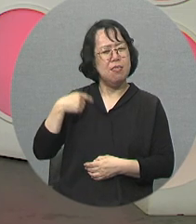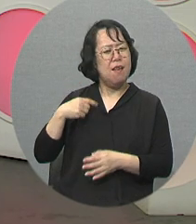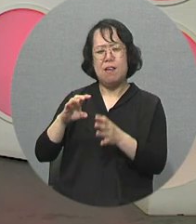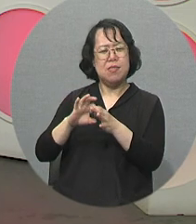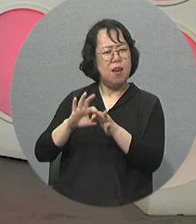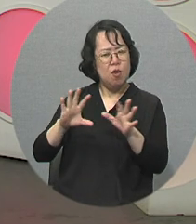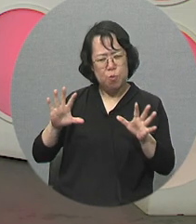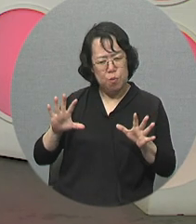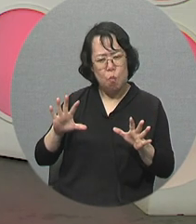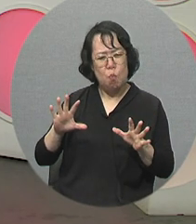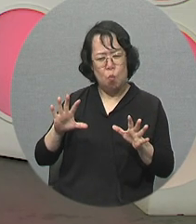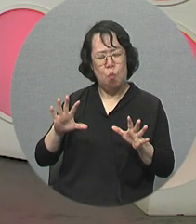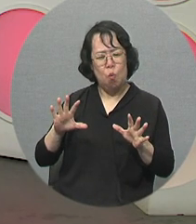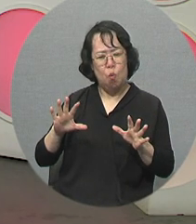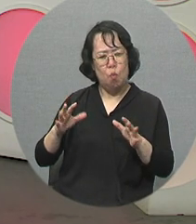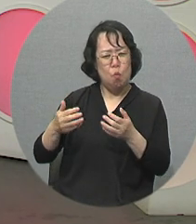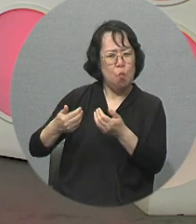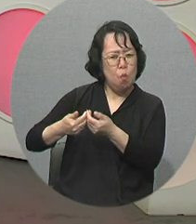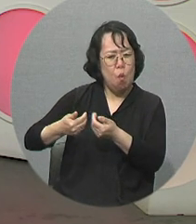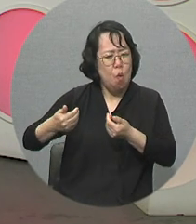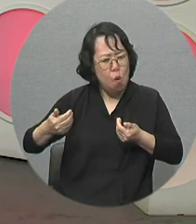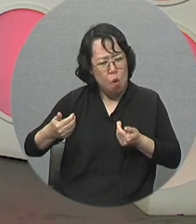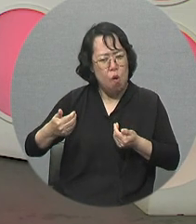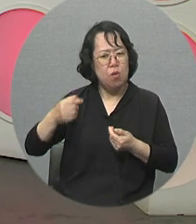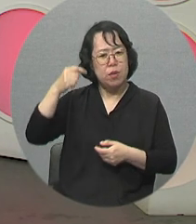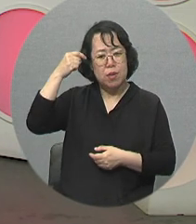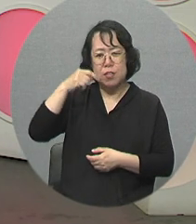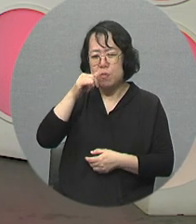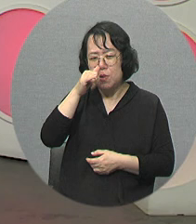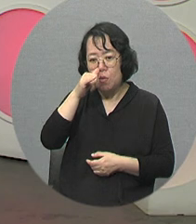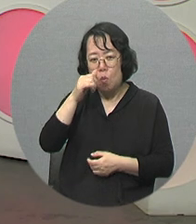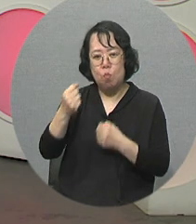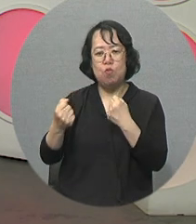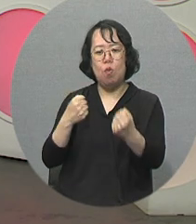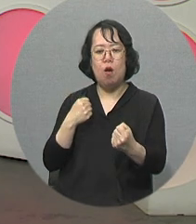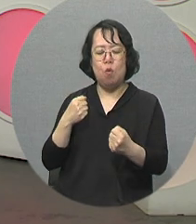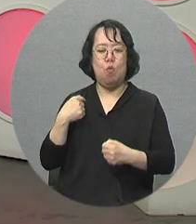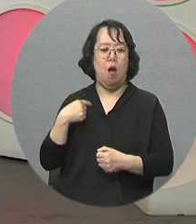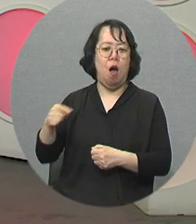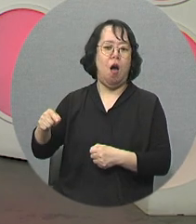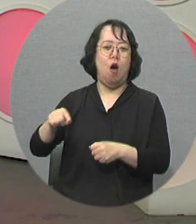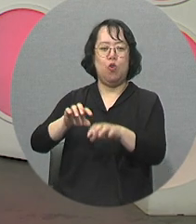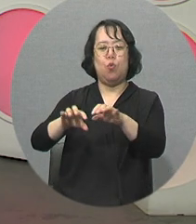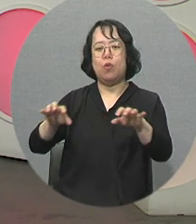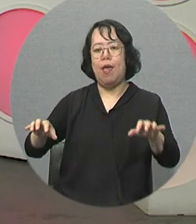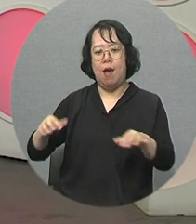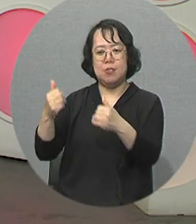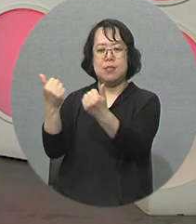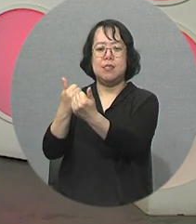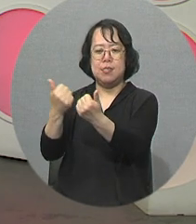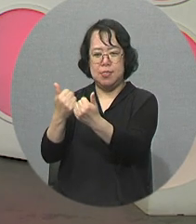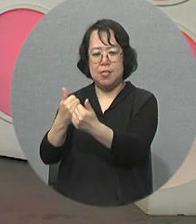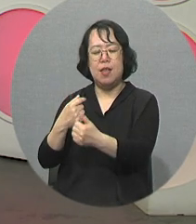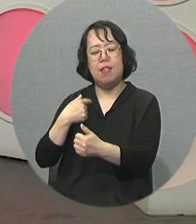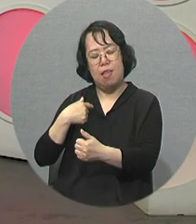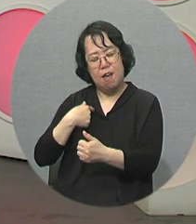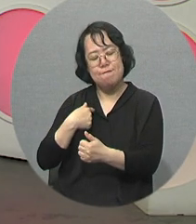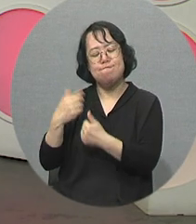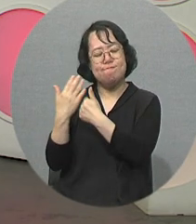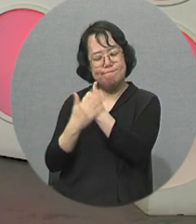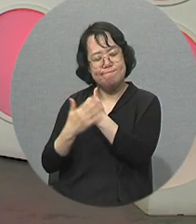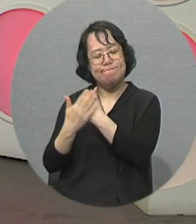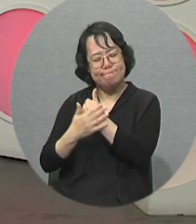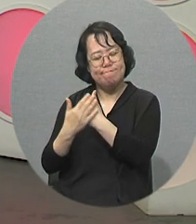그런 것들로 서로 좀 가까워지려는 의도가 아닐까, 저는 그런 생각을 그래요. 해요. 맞습니다. 맞죠? 예. 그리고 이게 또 하나의 추억의